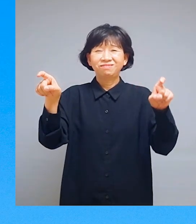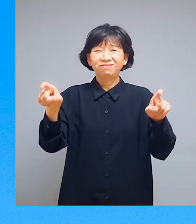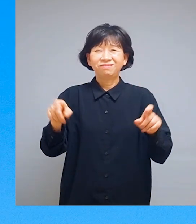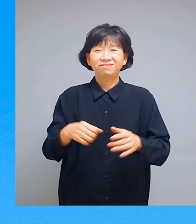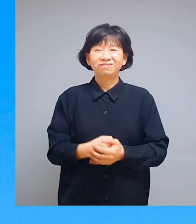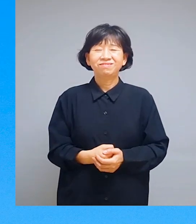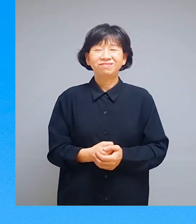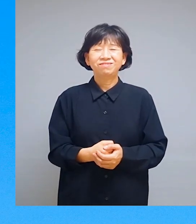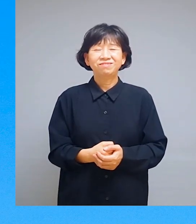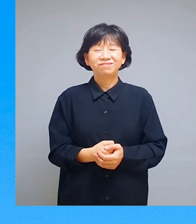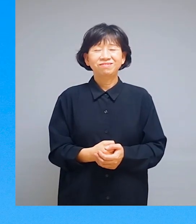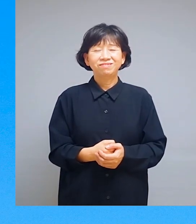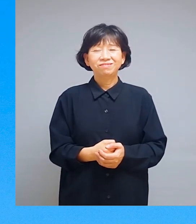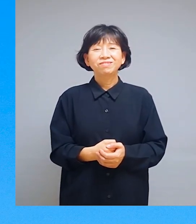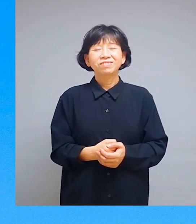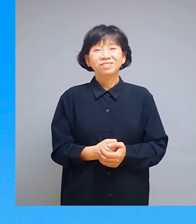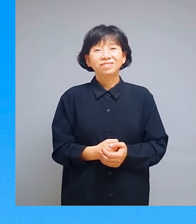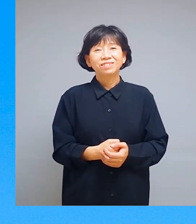어느새 우리가